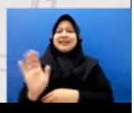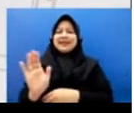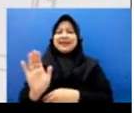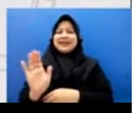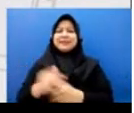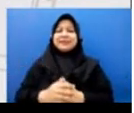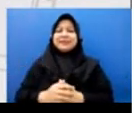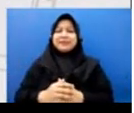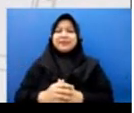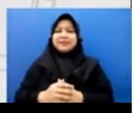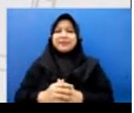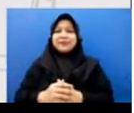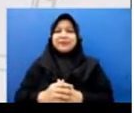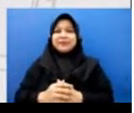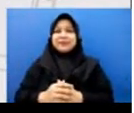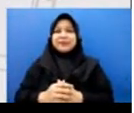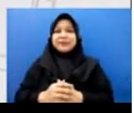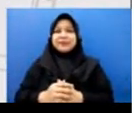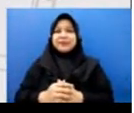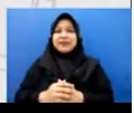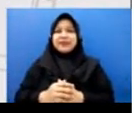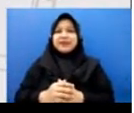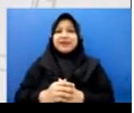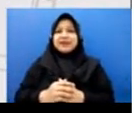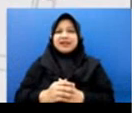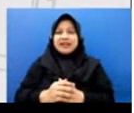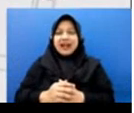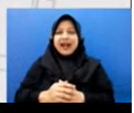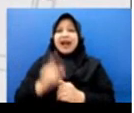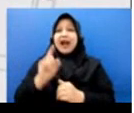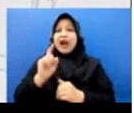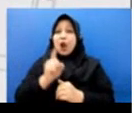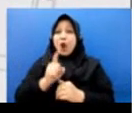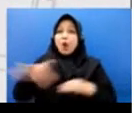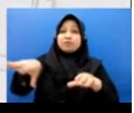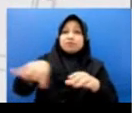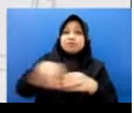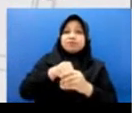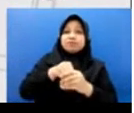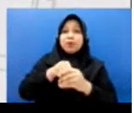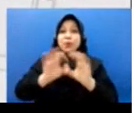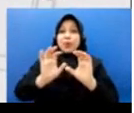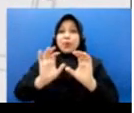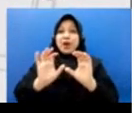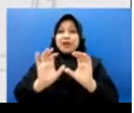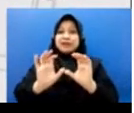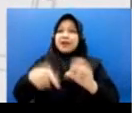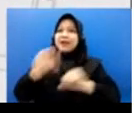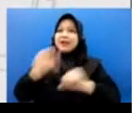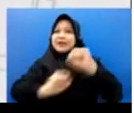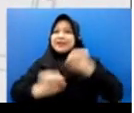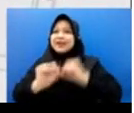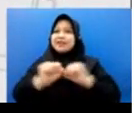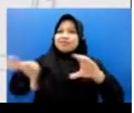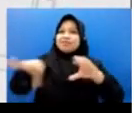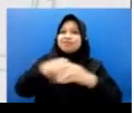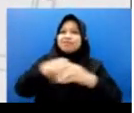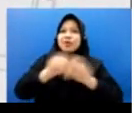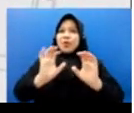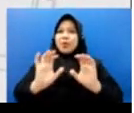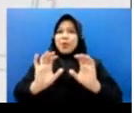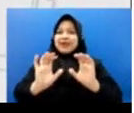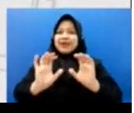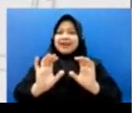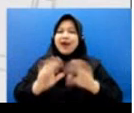Pada tingkat tertentu, semakin banyak yang ikut serta di sini, dalam kegiatan ini, itu dampaknya akan semakin